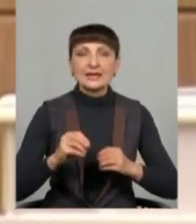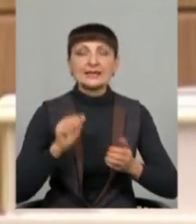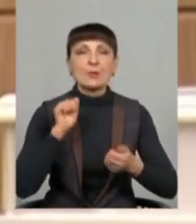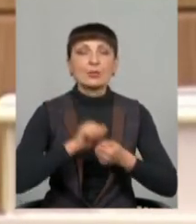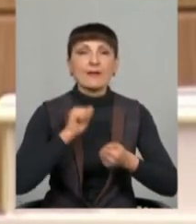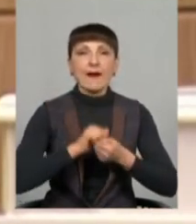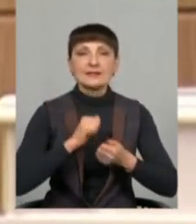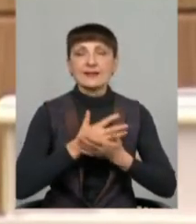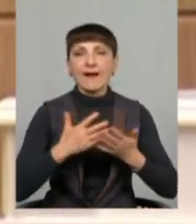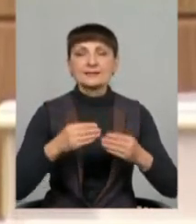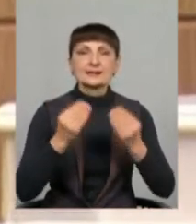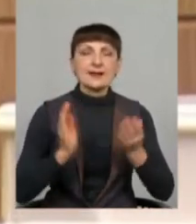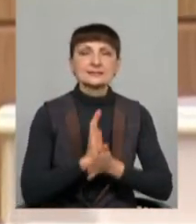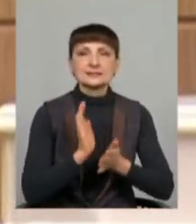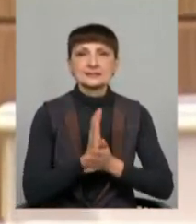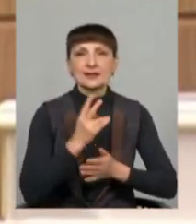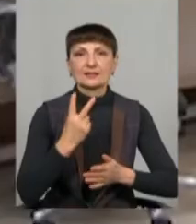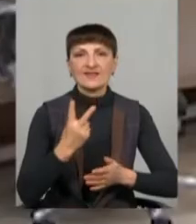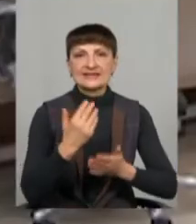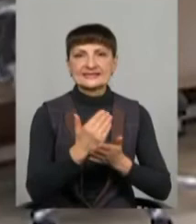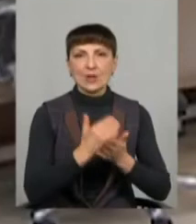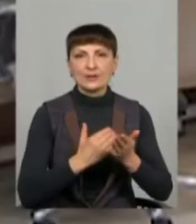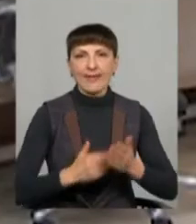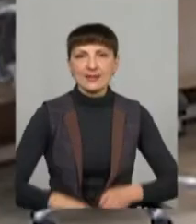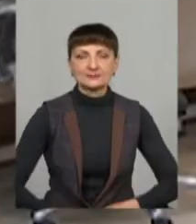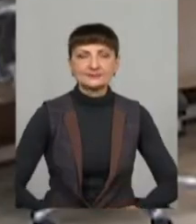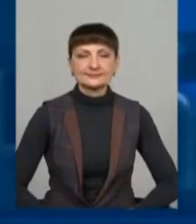публикаций в печатных или сетевых изданиях 2 статей.